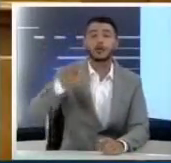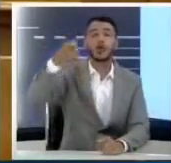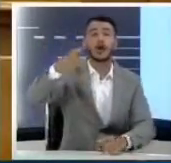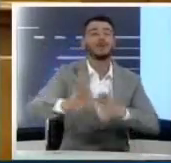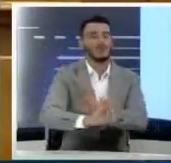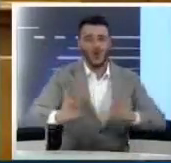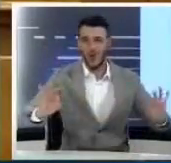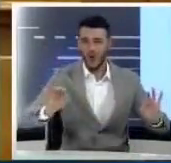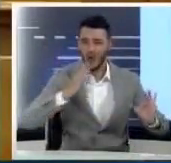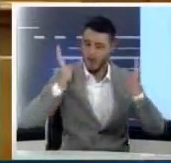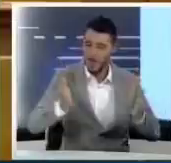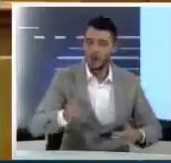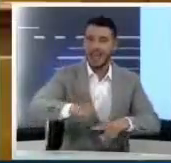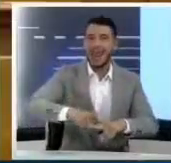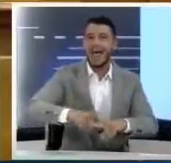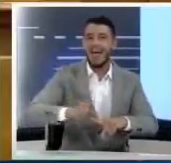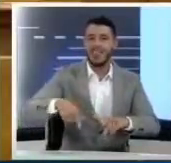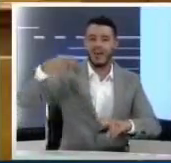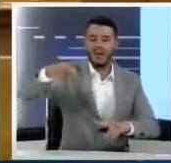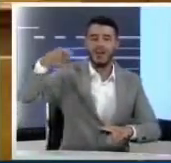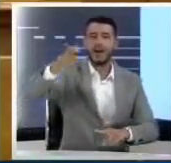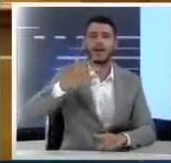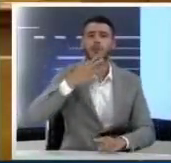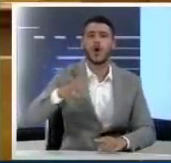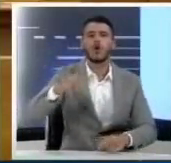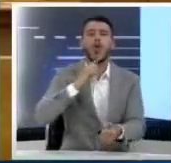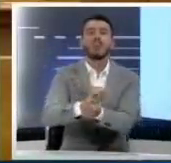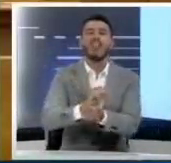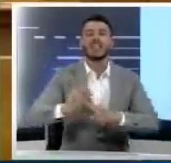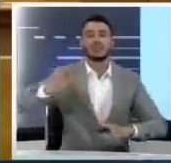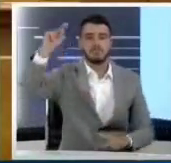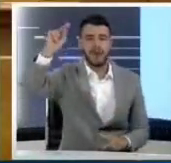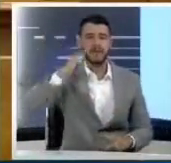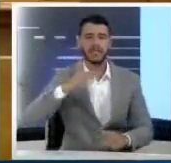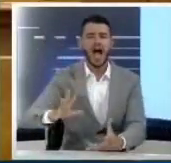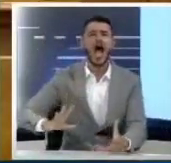σε πολύ ψηλούς ρυθμούς ανάπτυξης και σε πολύ ψηλά